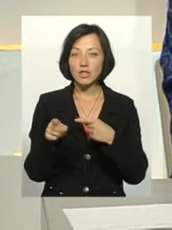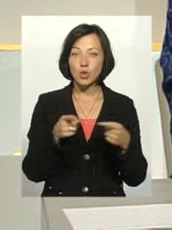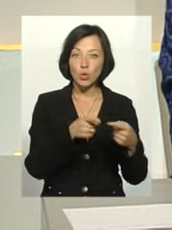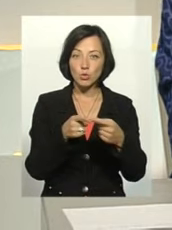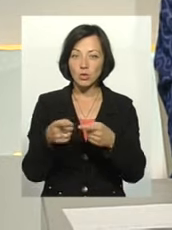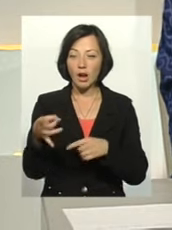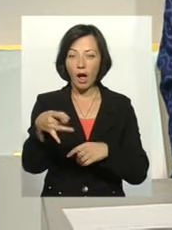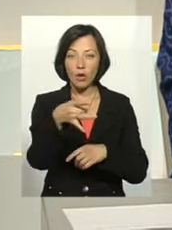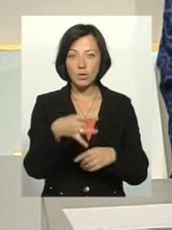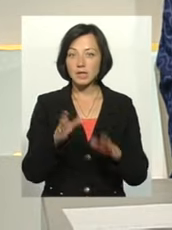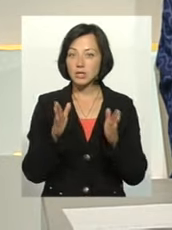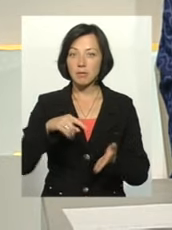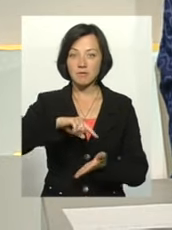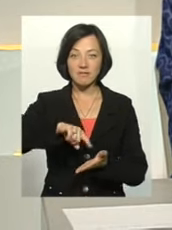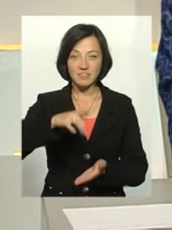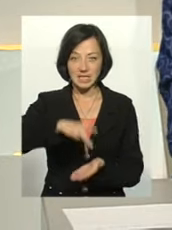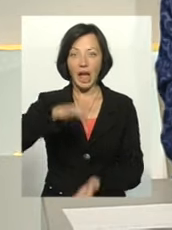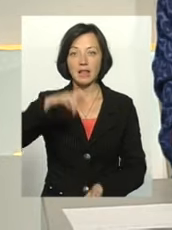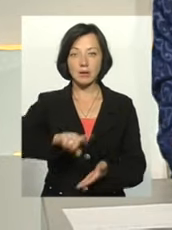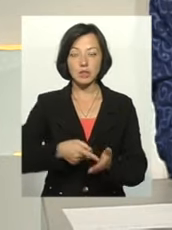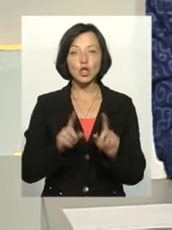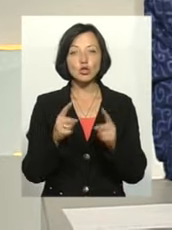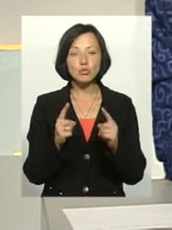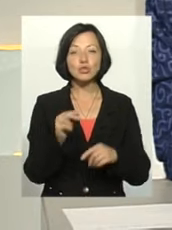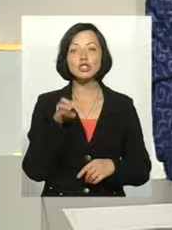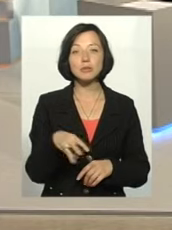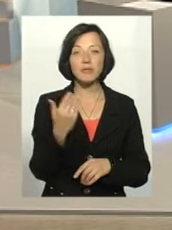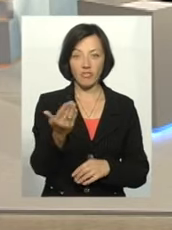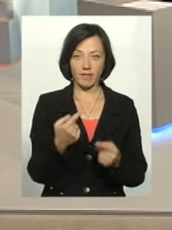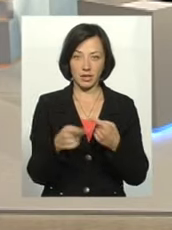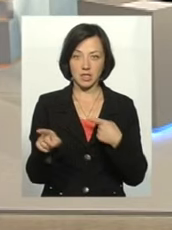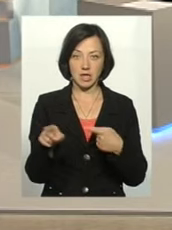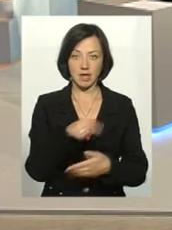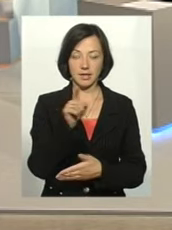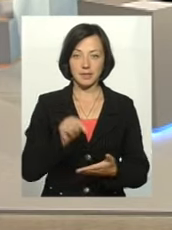в інших мікрорайонах, не лише в центрі міста Хмельницького. Чому? Чим відрізняється?